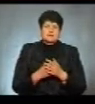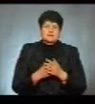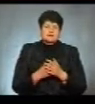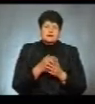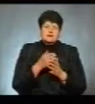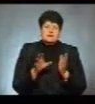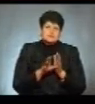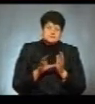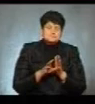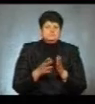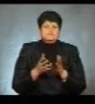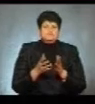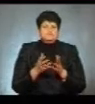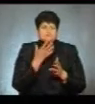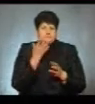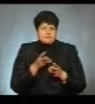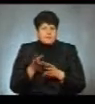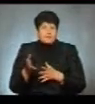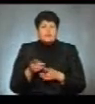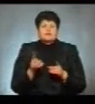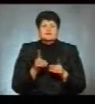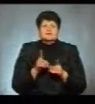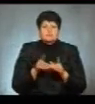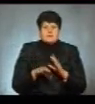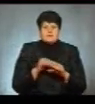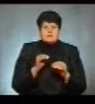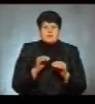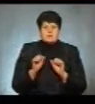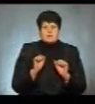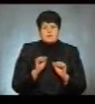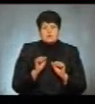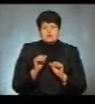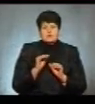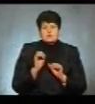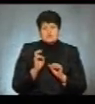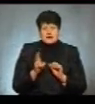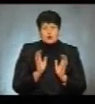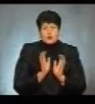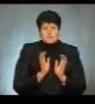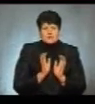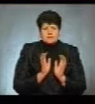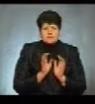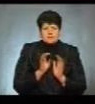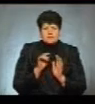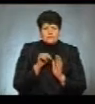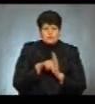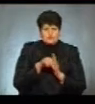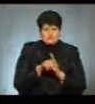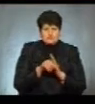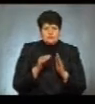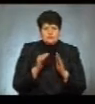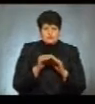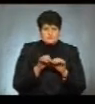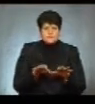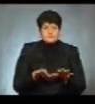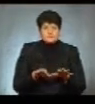ми можемо, якщо ми вибираємо саме управителя, щоб колишній ЖЕК, приватне підприємство, опікувалося цією внутрянкою, як ви називаєте? На даний